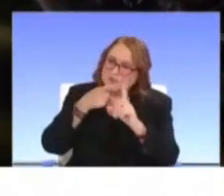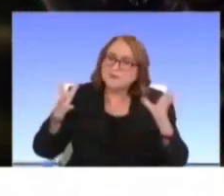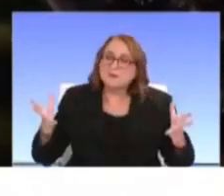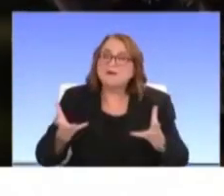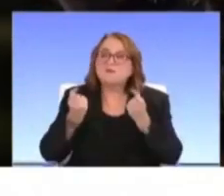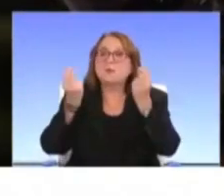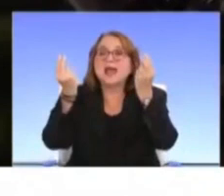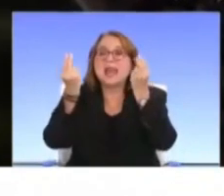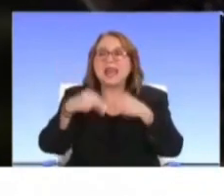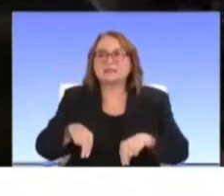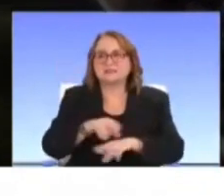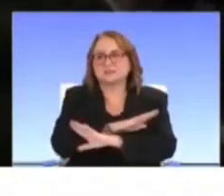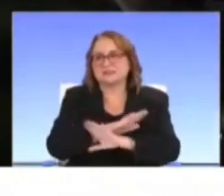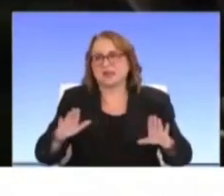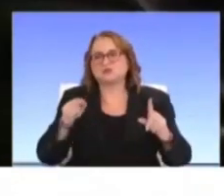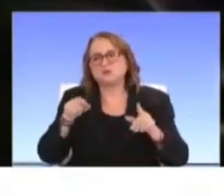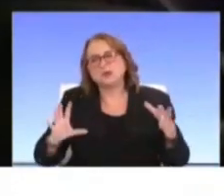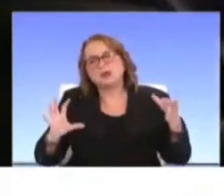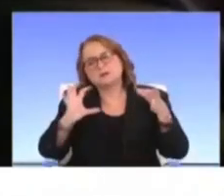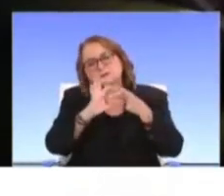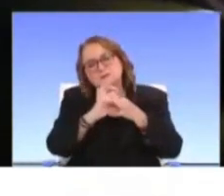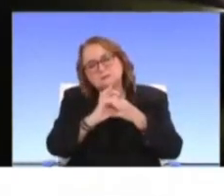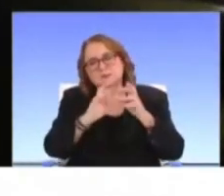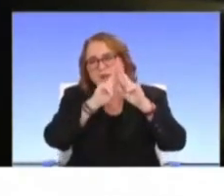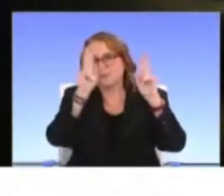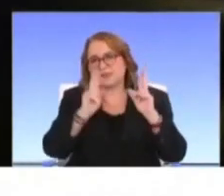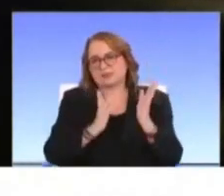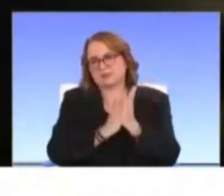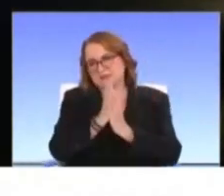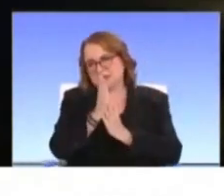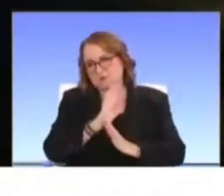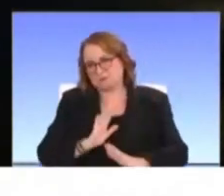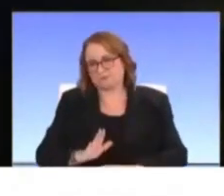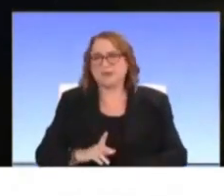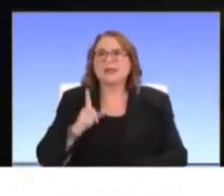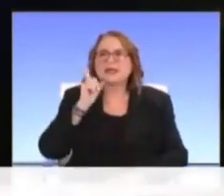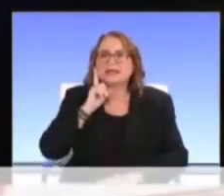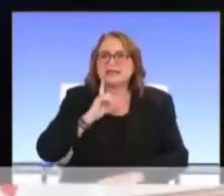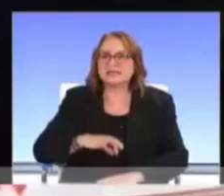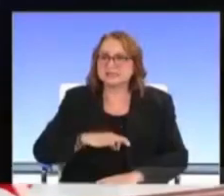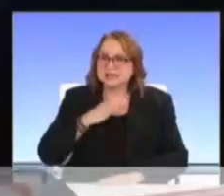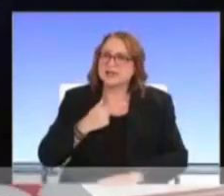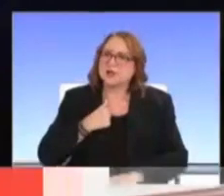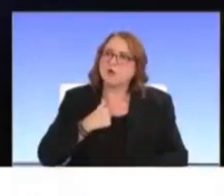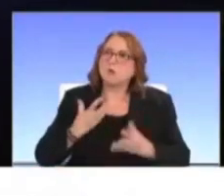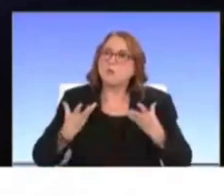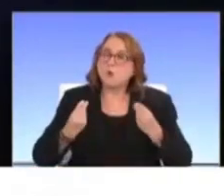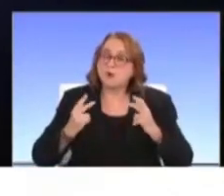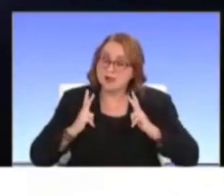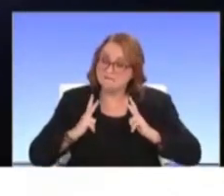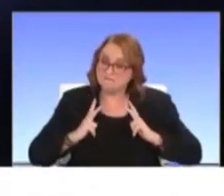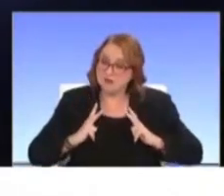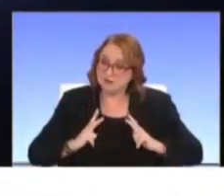να το θυμίσω αυτό στους τηλεθεατές, θα έχει την Προεδρία η Γαλλία το πρώτο εξάμηνο του 2022. Και εκλογές προεδρικές και την Προεδρία της